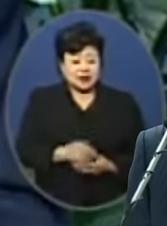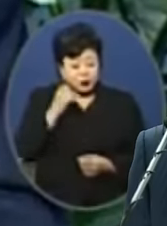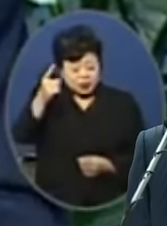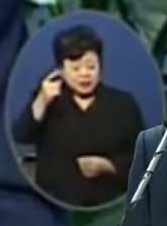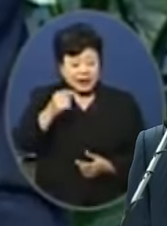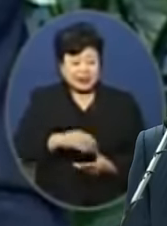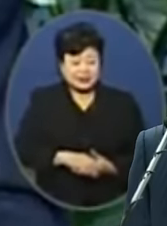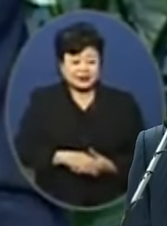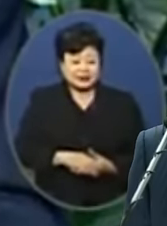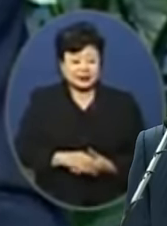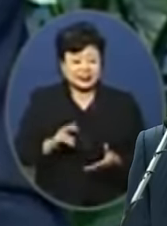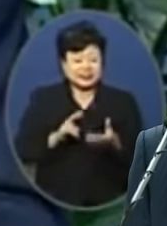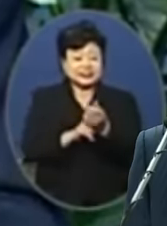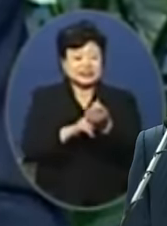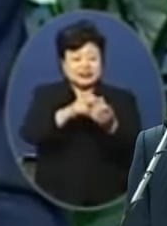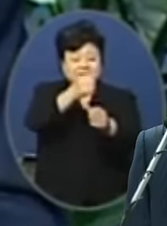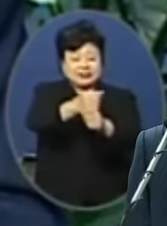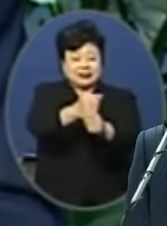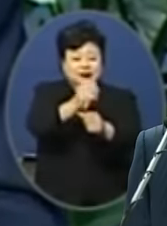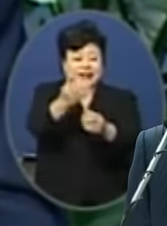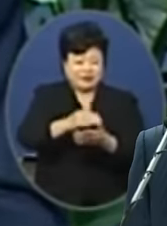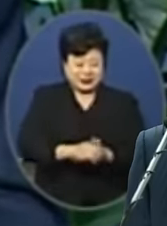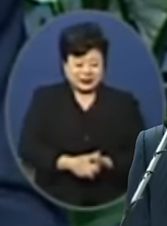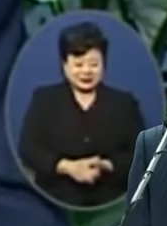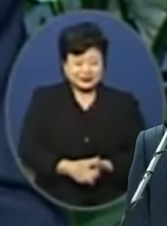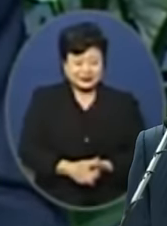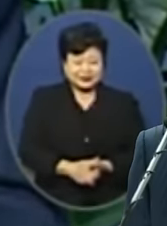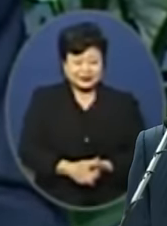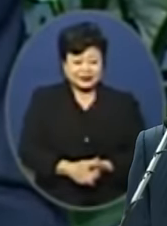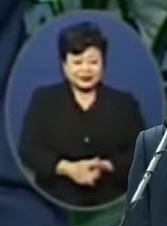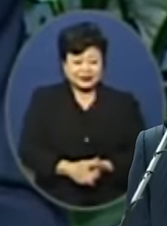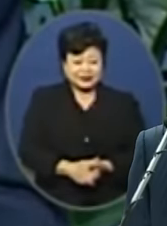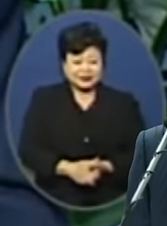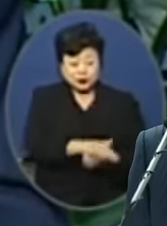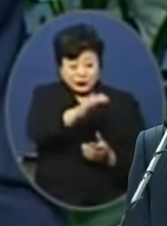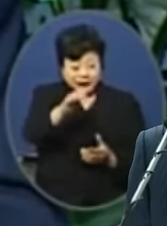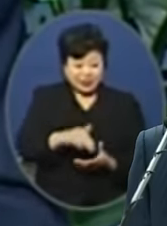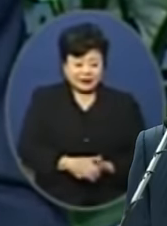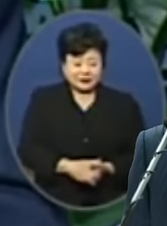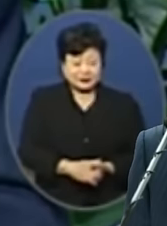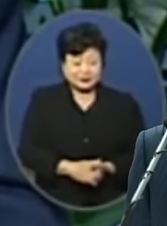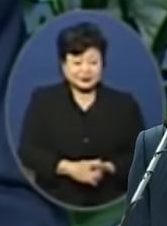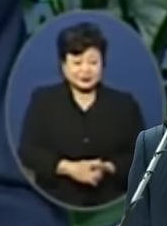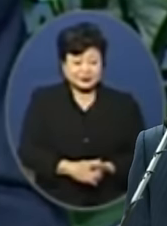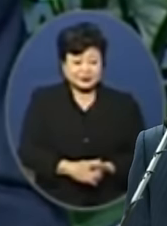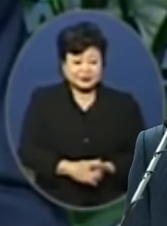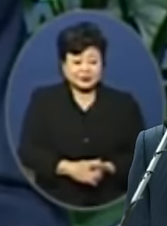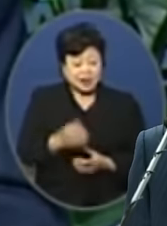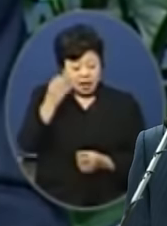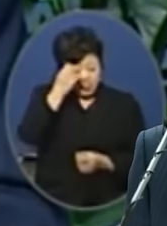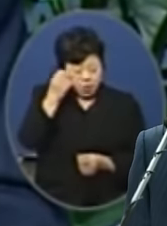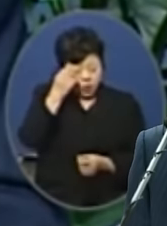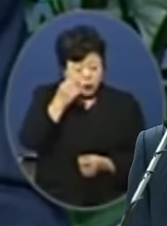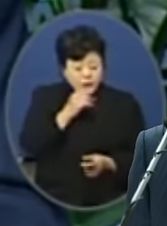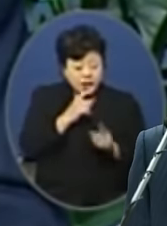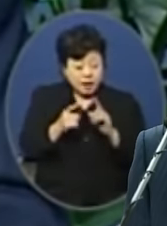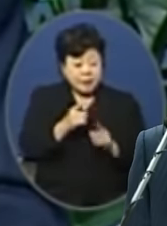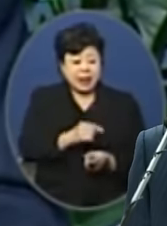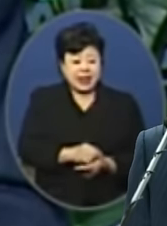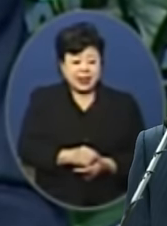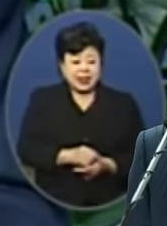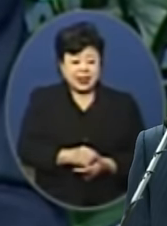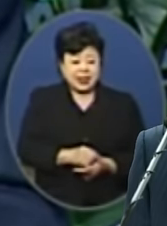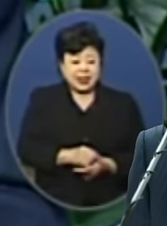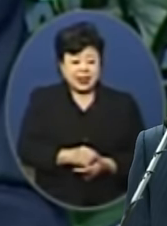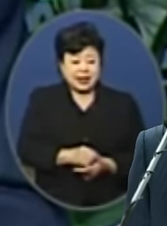위대한 기적을 창조할 수가 있습니다. 우리가 내 영혼의 말걸기를